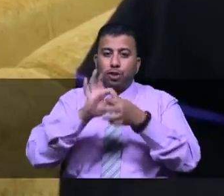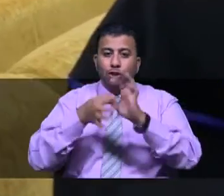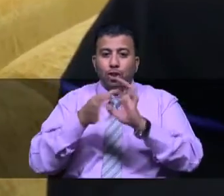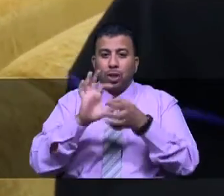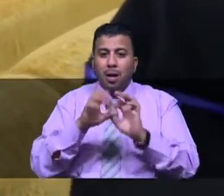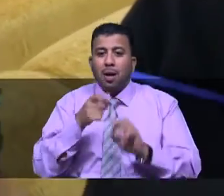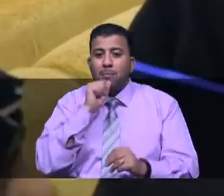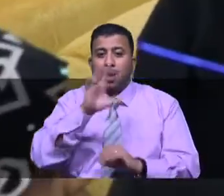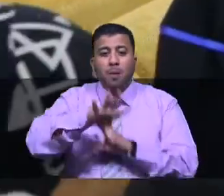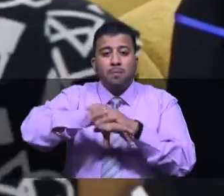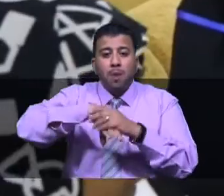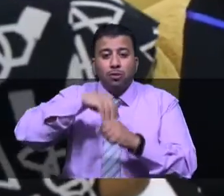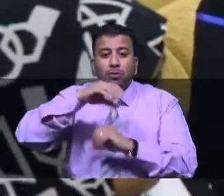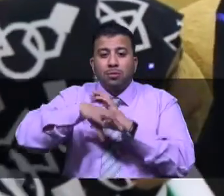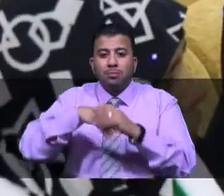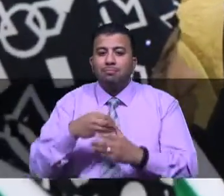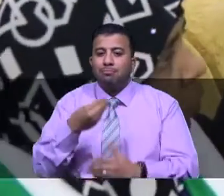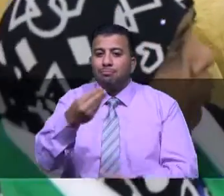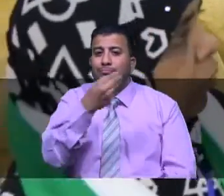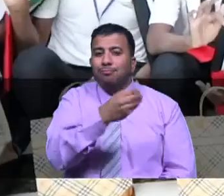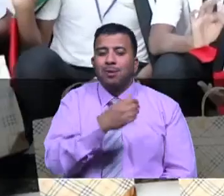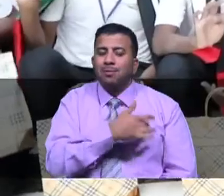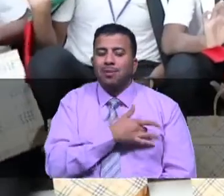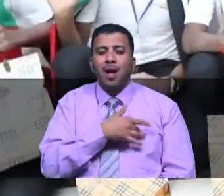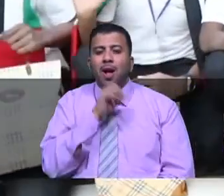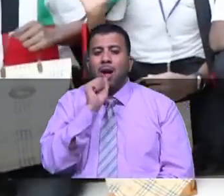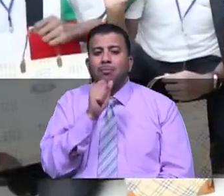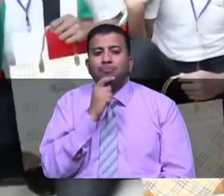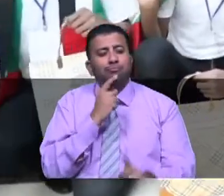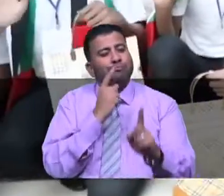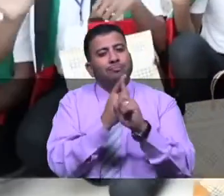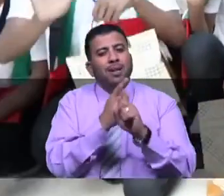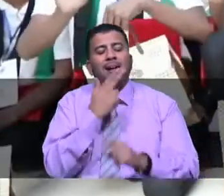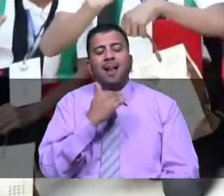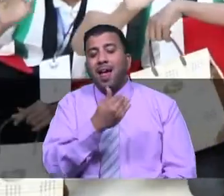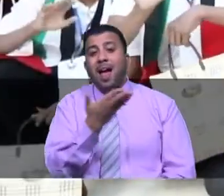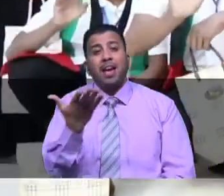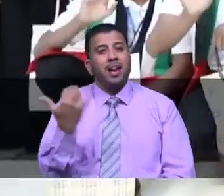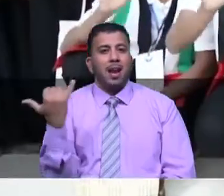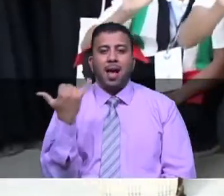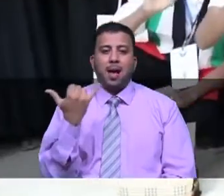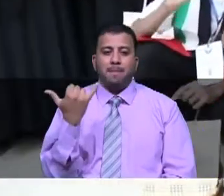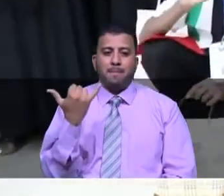لتكون المشاعر الإنسانية الصادقة عنوان هذا اللقاء الخيري الهام.